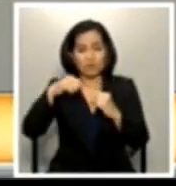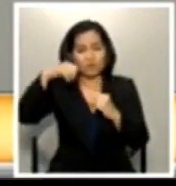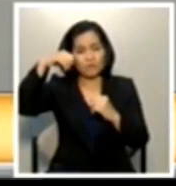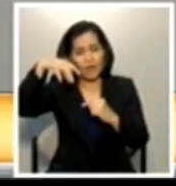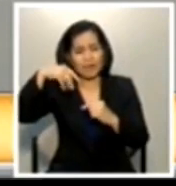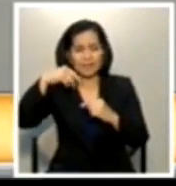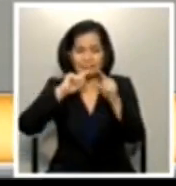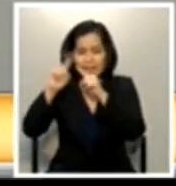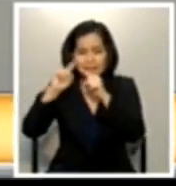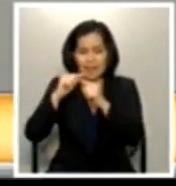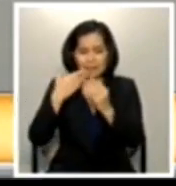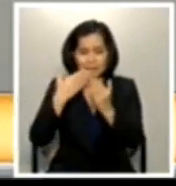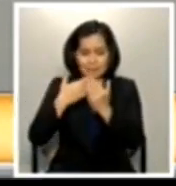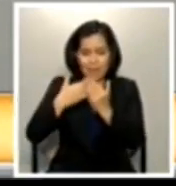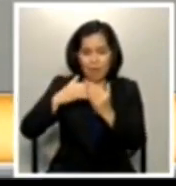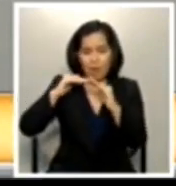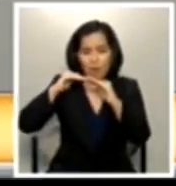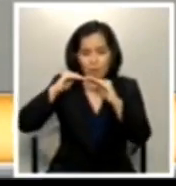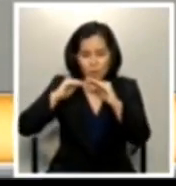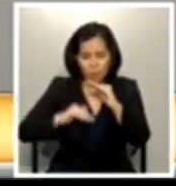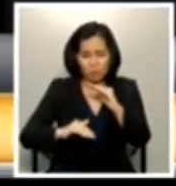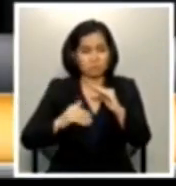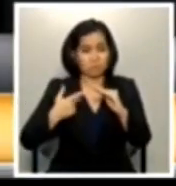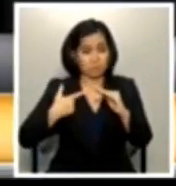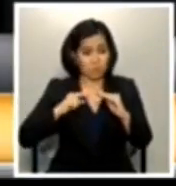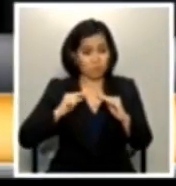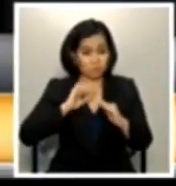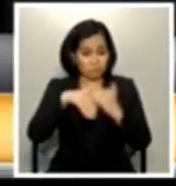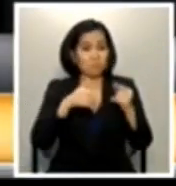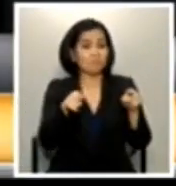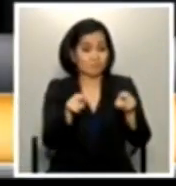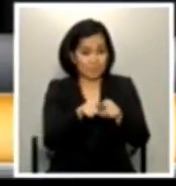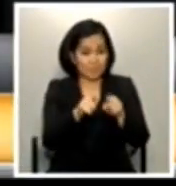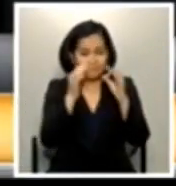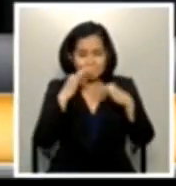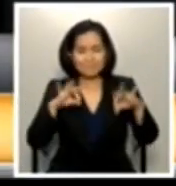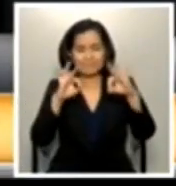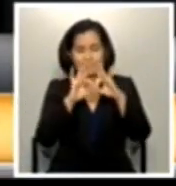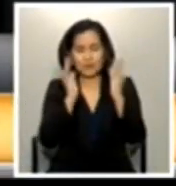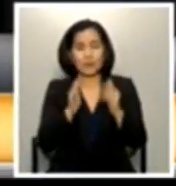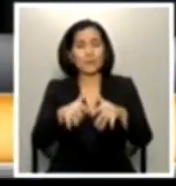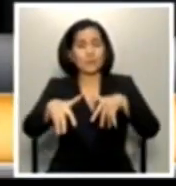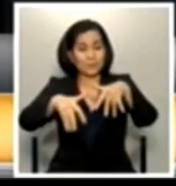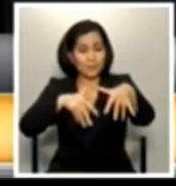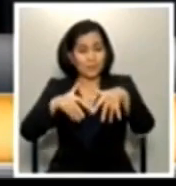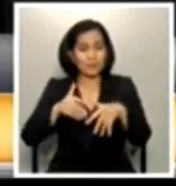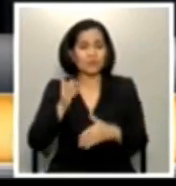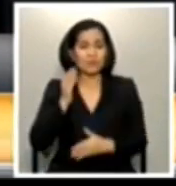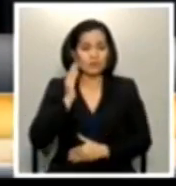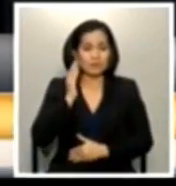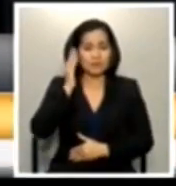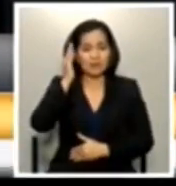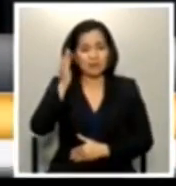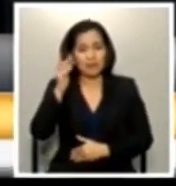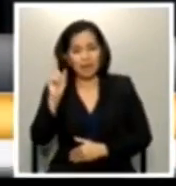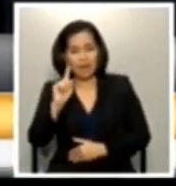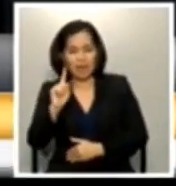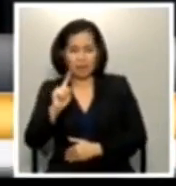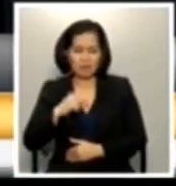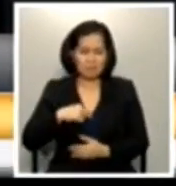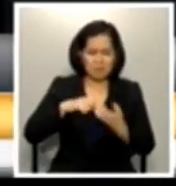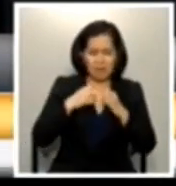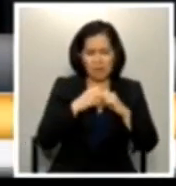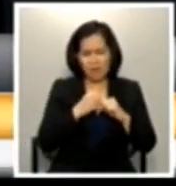ค่าใช้ไฟและที่สำคัญก็คือพี่น้องประชาชนนะครับจะได้ไม่ต้องมานั่งพบกับปัญห